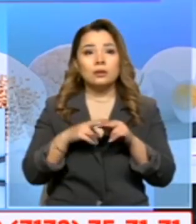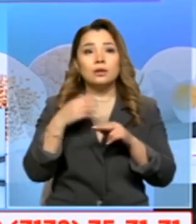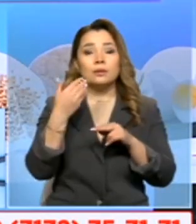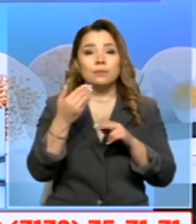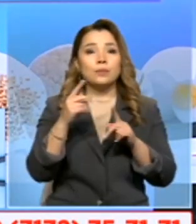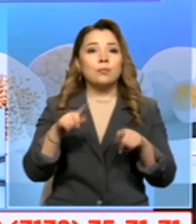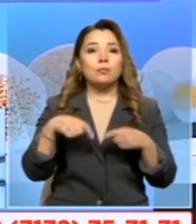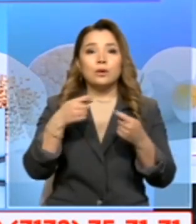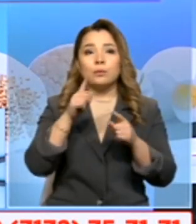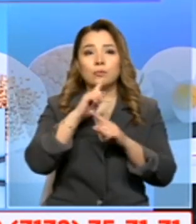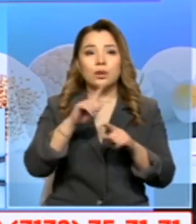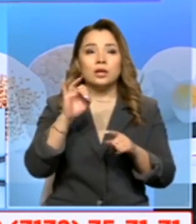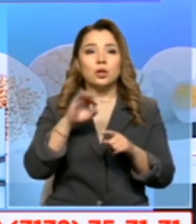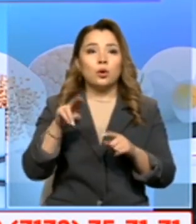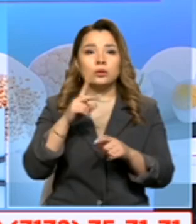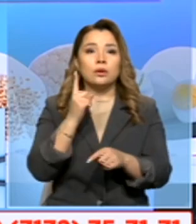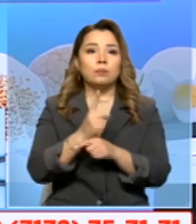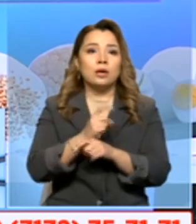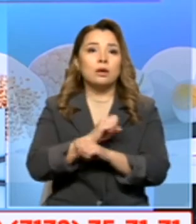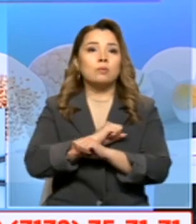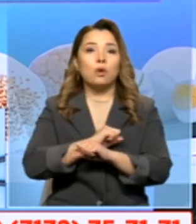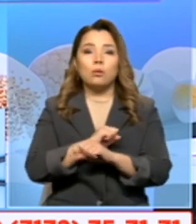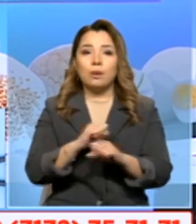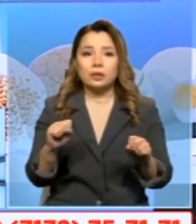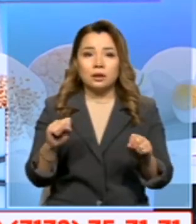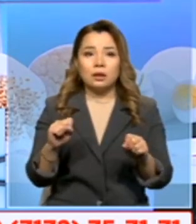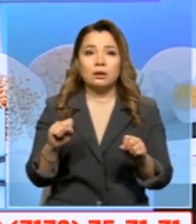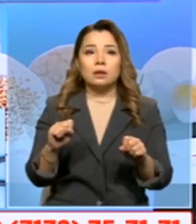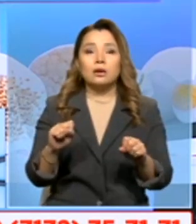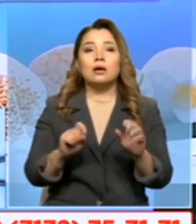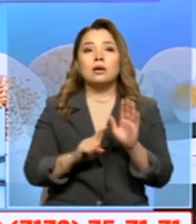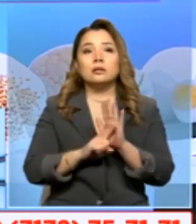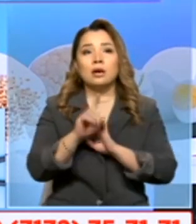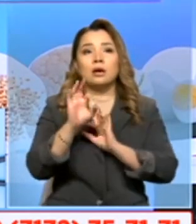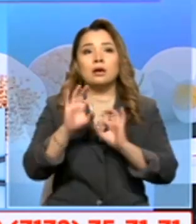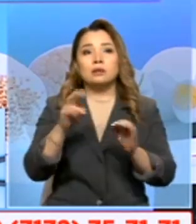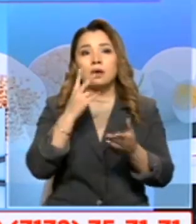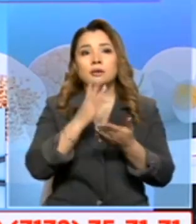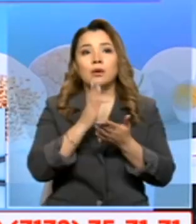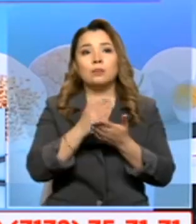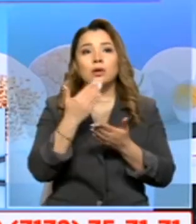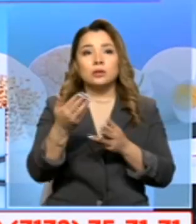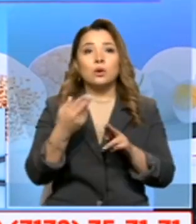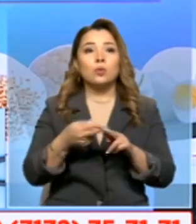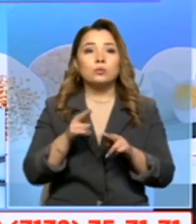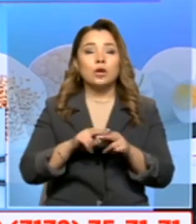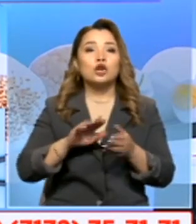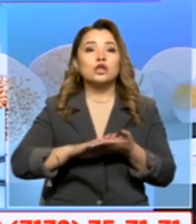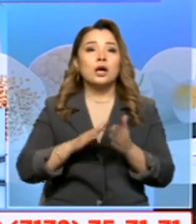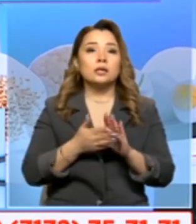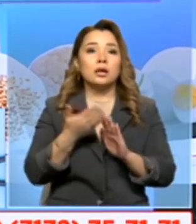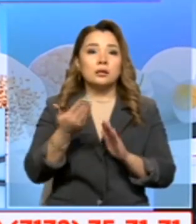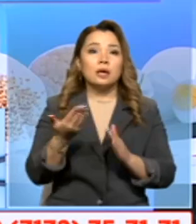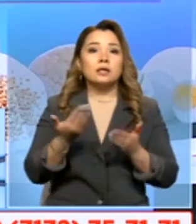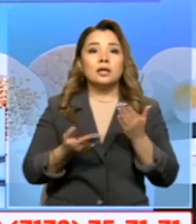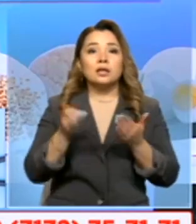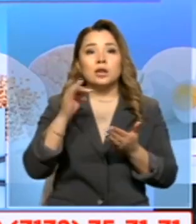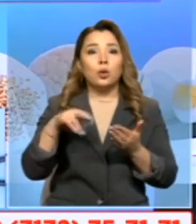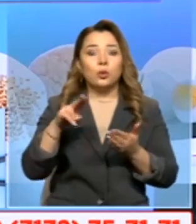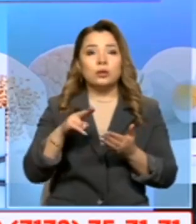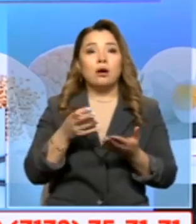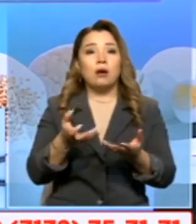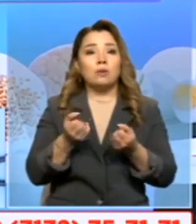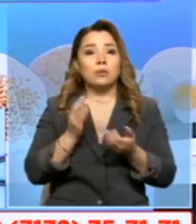ол берілмейді, йод сізге мүлден болмайды. Мен басында, эфирдің басында айтып кеттім. Бұл жағдайлар, егер біз йодты